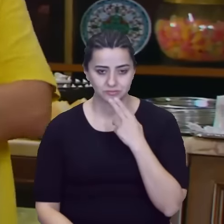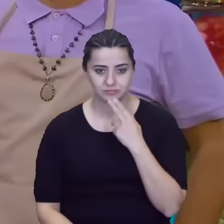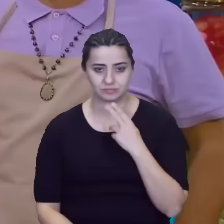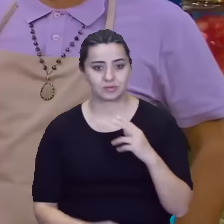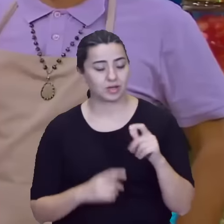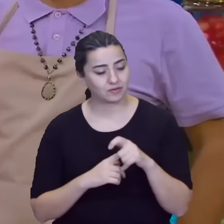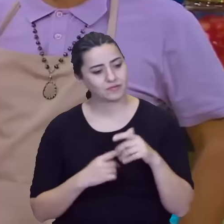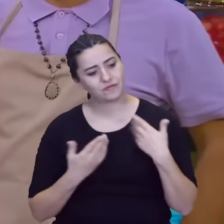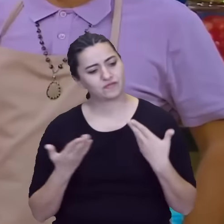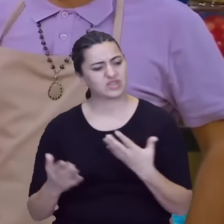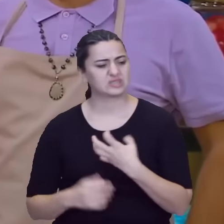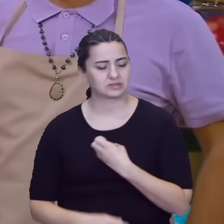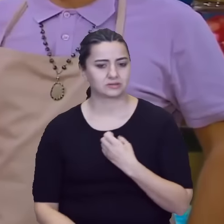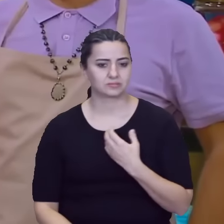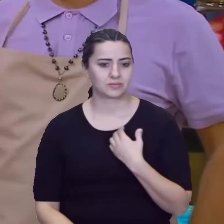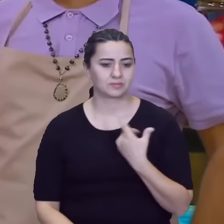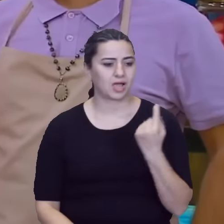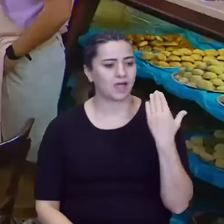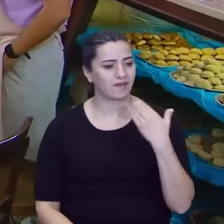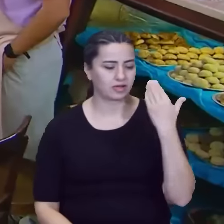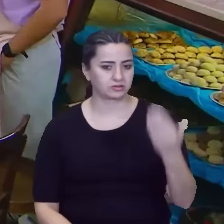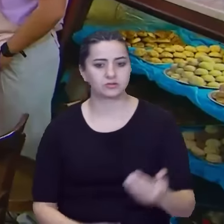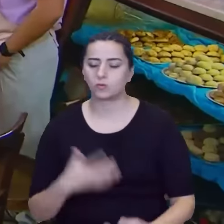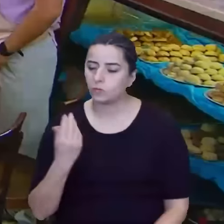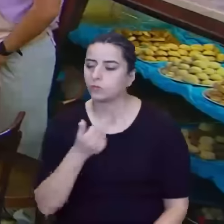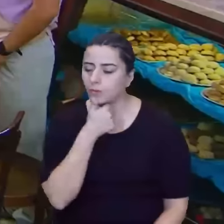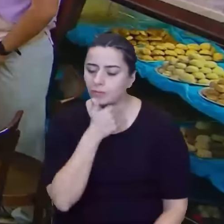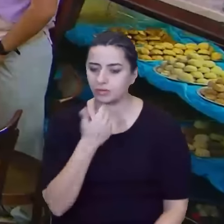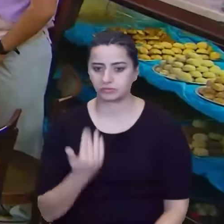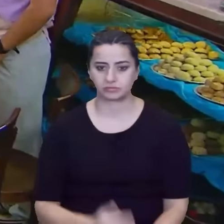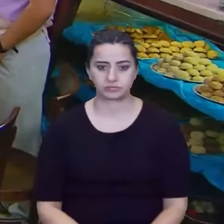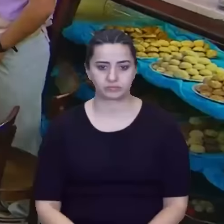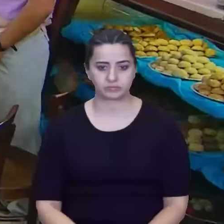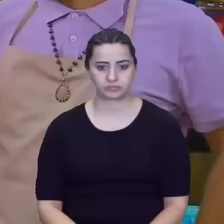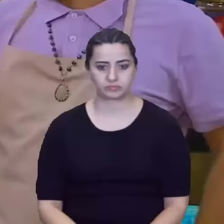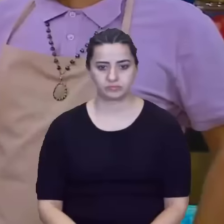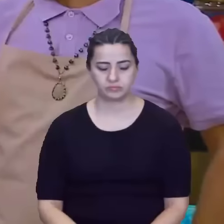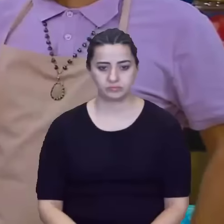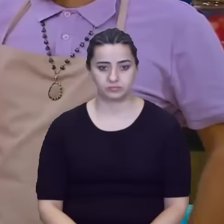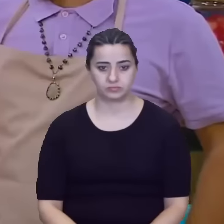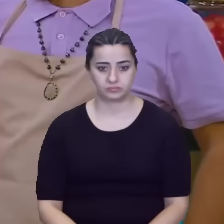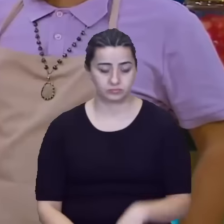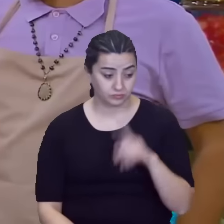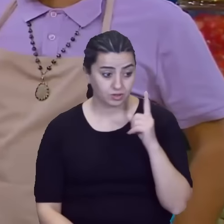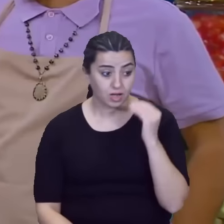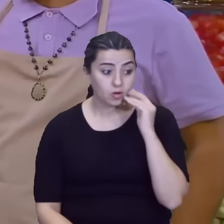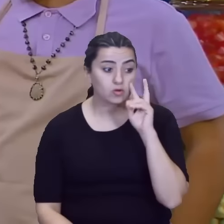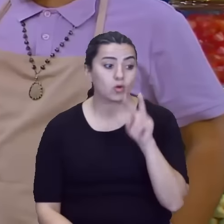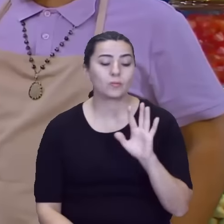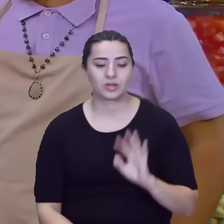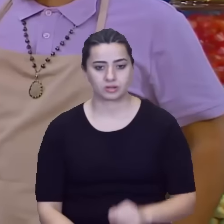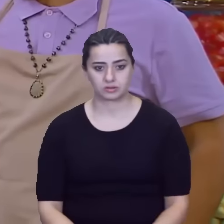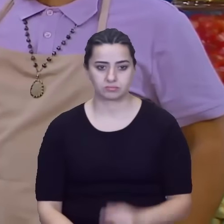Elvan, ben fırında daraldım. Gıcık hava alacağım, tamam? Tamam babacığım, ver sen onu bana. Önlük. Yalnız bu babaannen